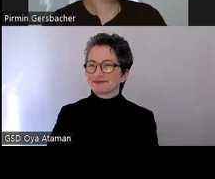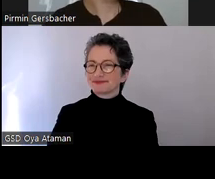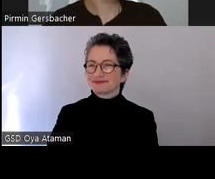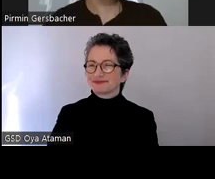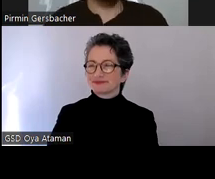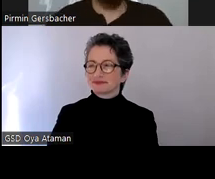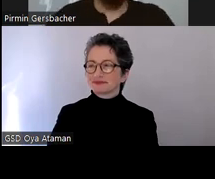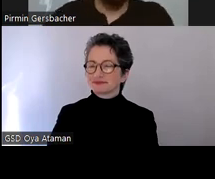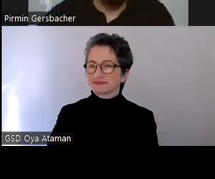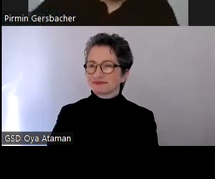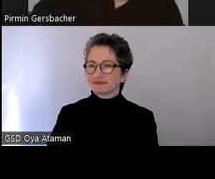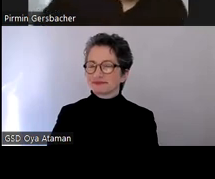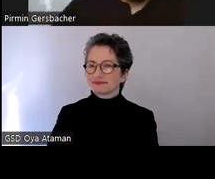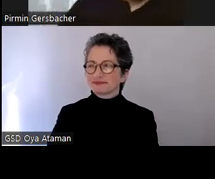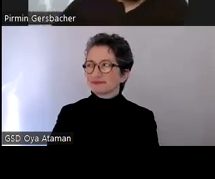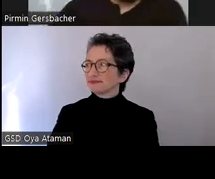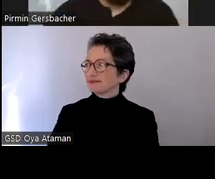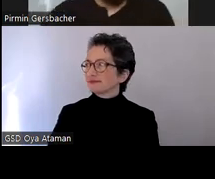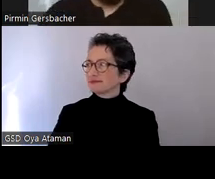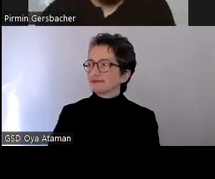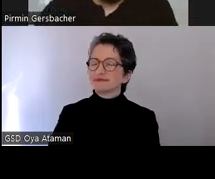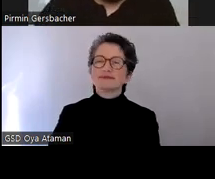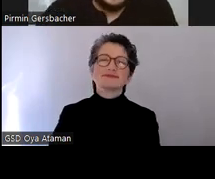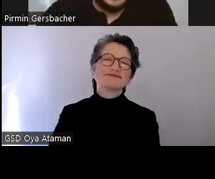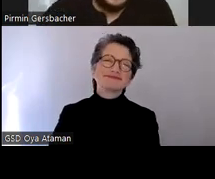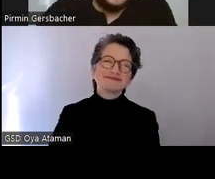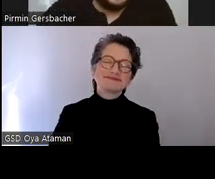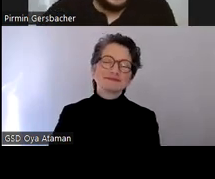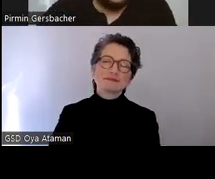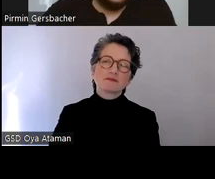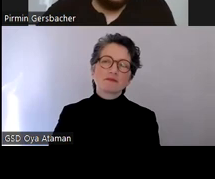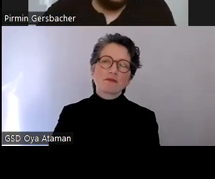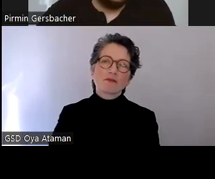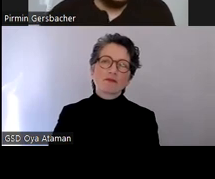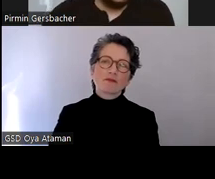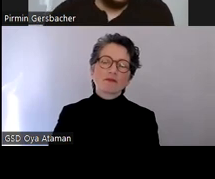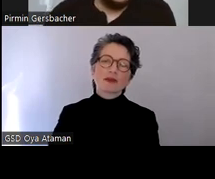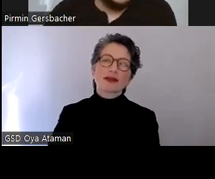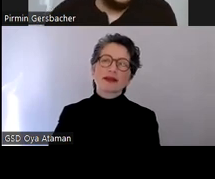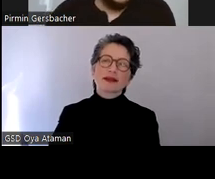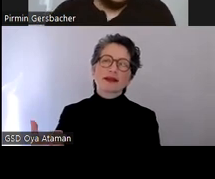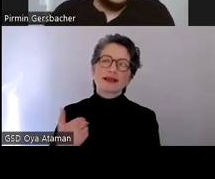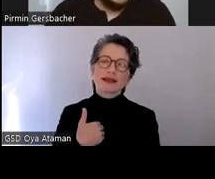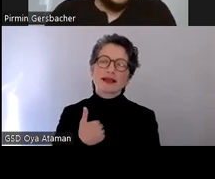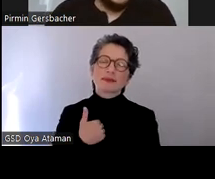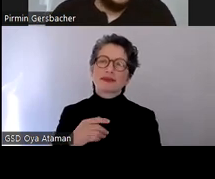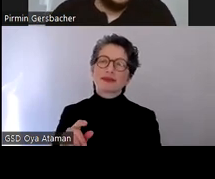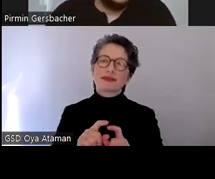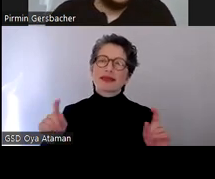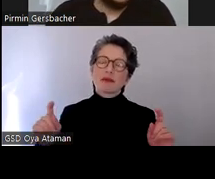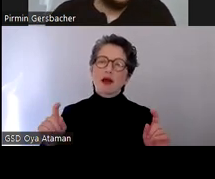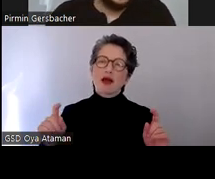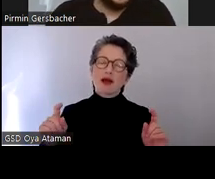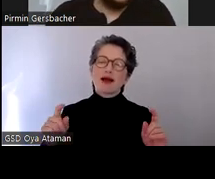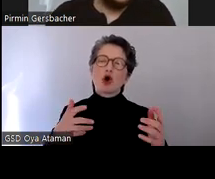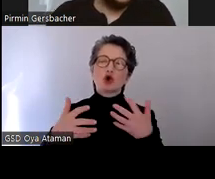Ist mein Bildschirm noch hier? Genau, ich war jetzt gerade noch bei dem Punkt niedriger Kontrast bei